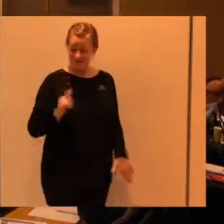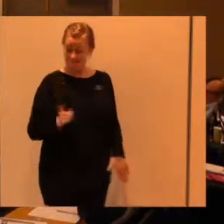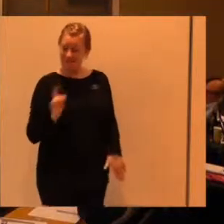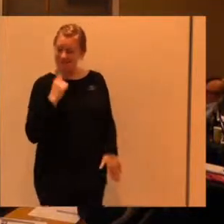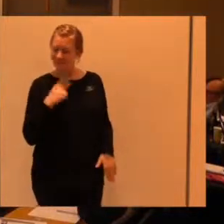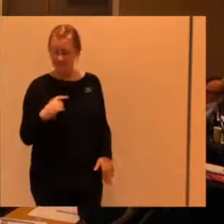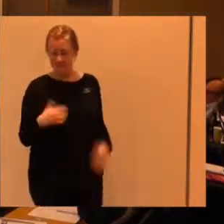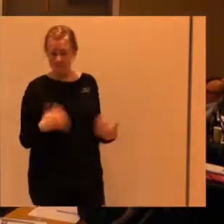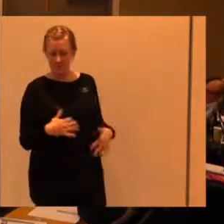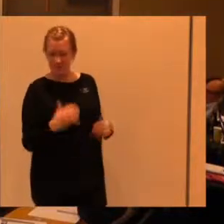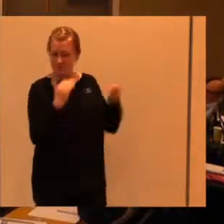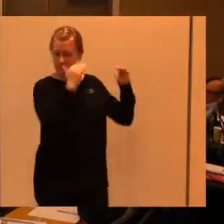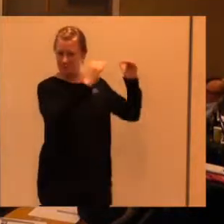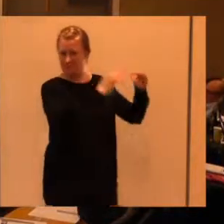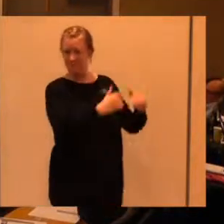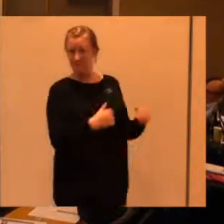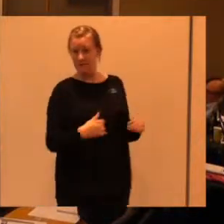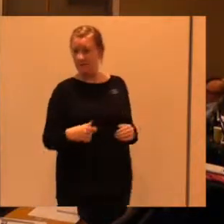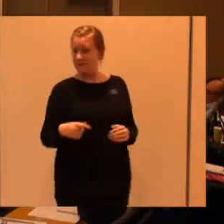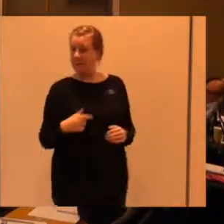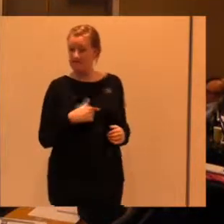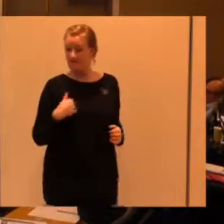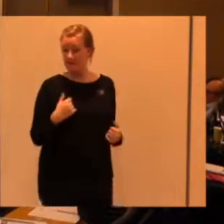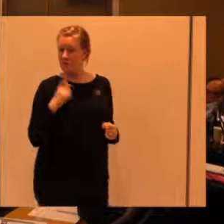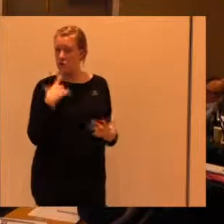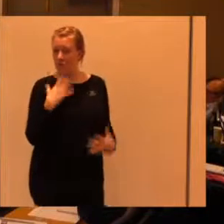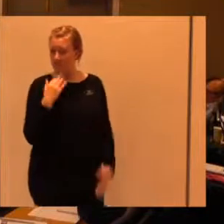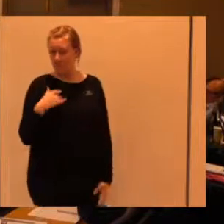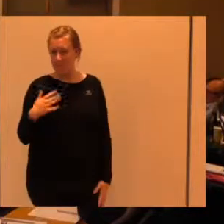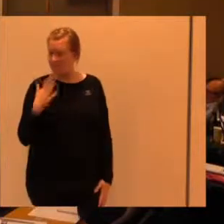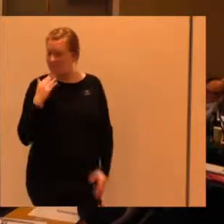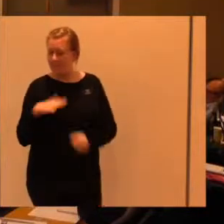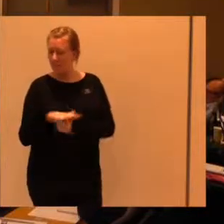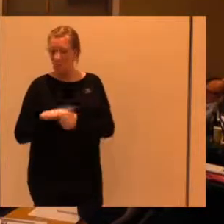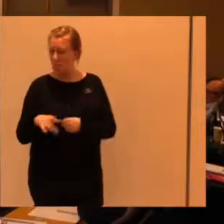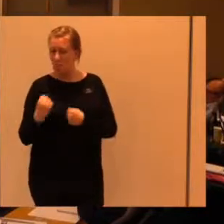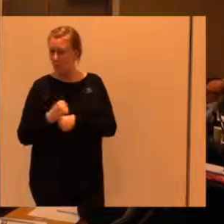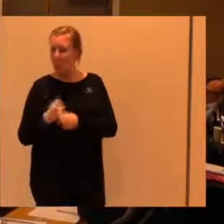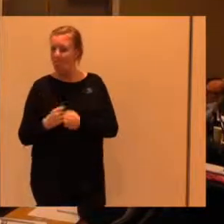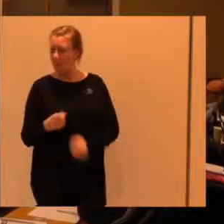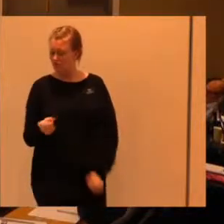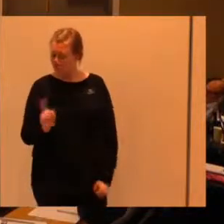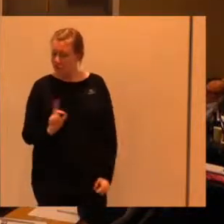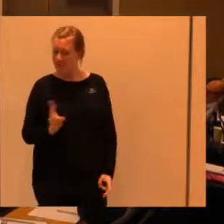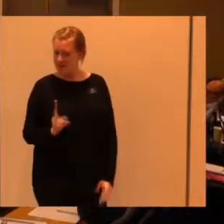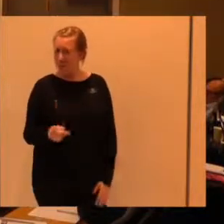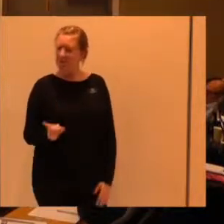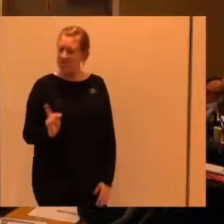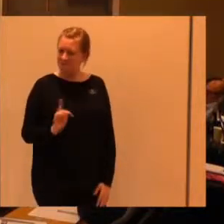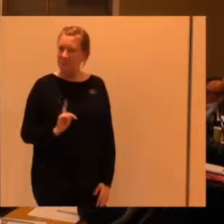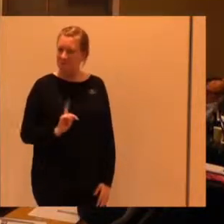det här är en så stor potential. Så vi får inte ens berätta vilka de är. Eller i vilket område de är verksamma. Men de inser att om de är